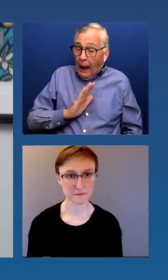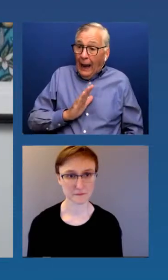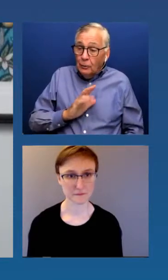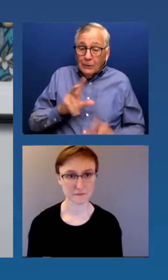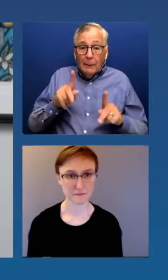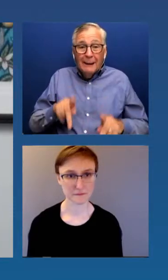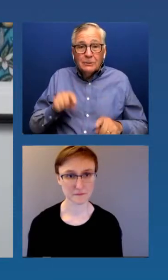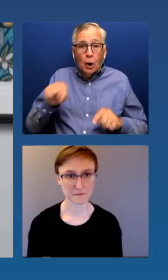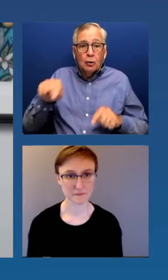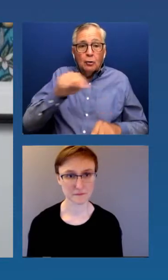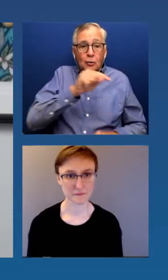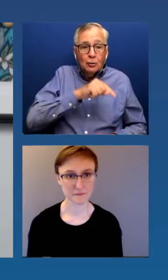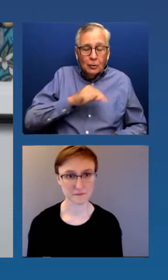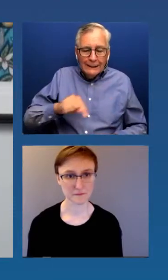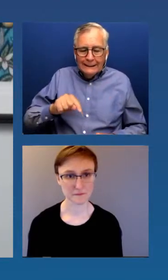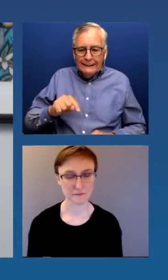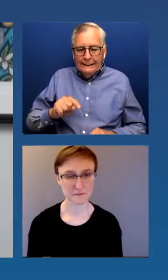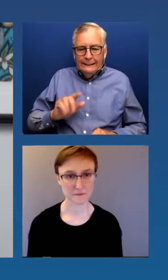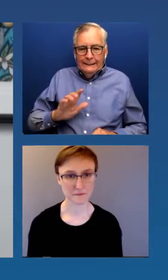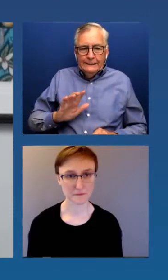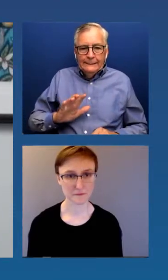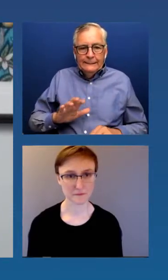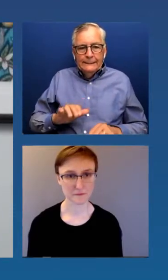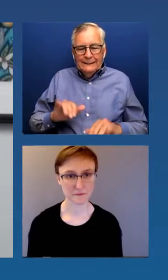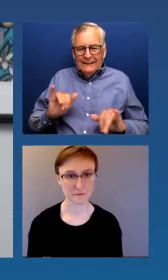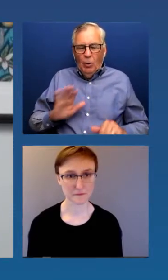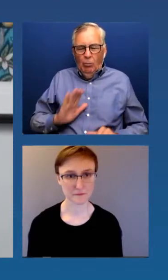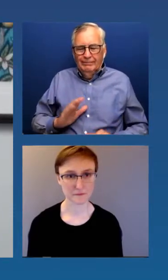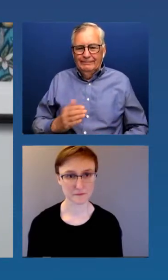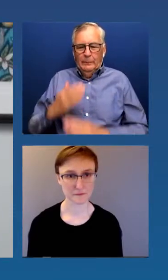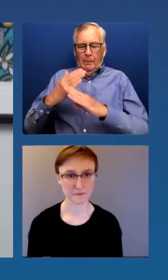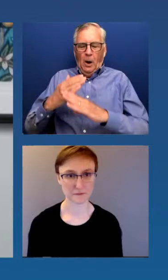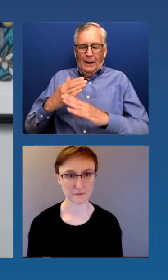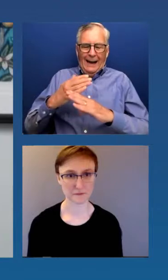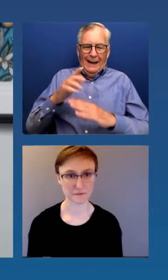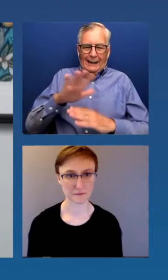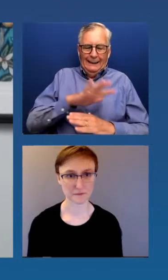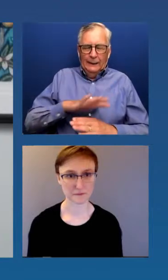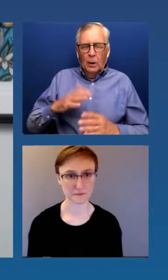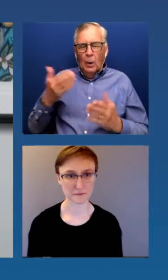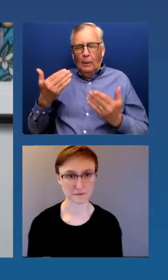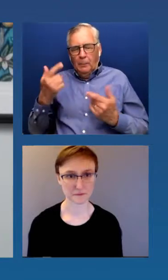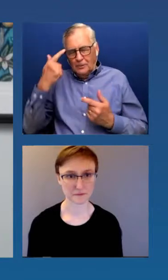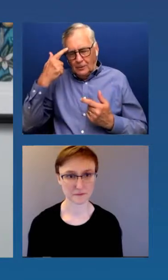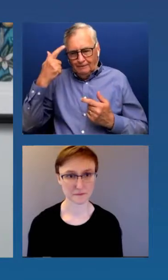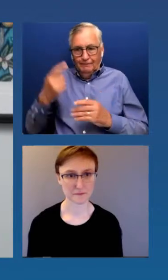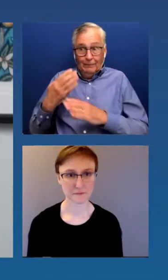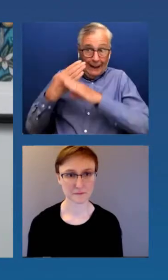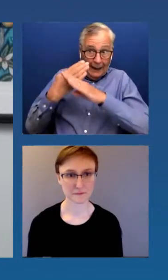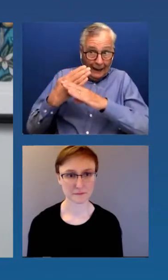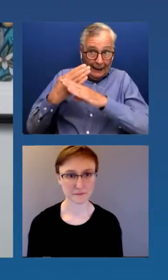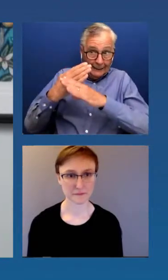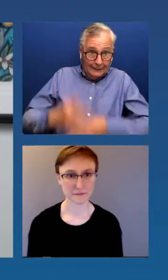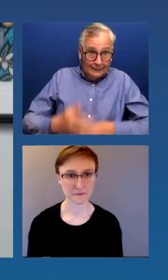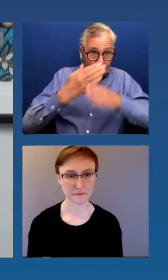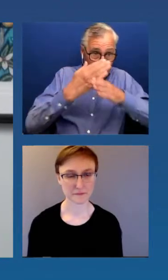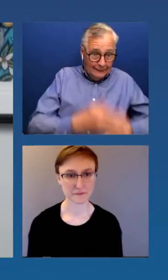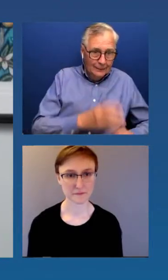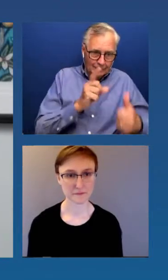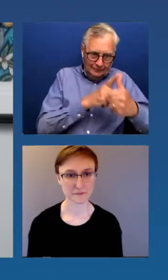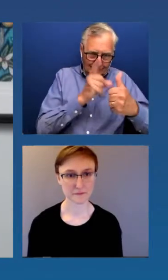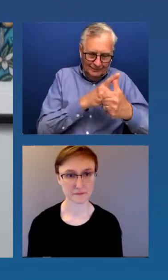restent avec des barrières. Alors, on a besoin d'éliminer les barrières